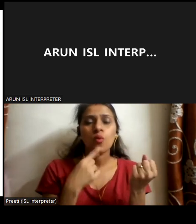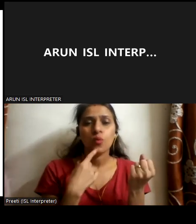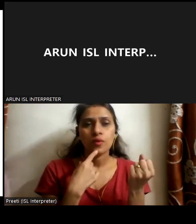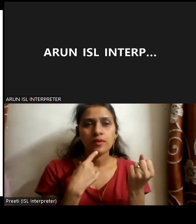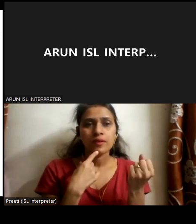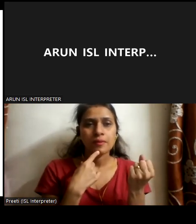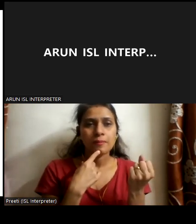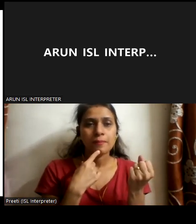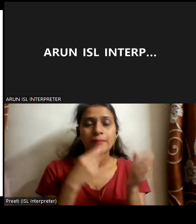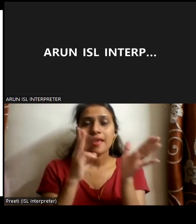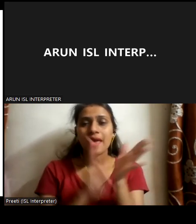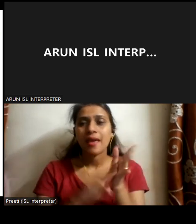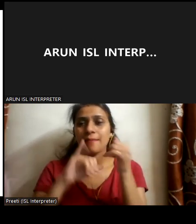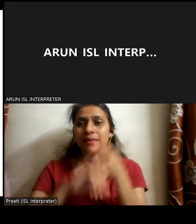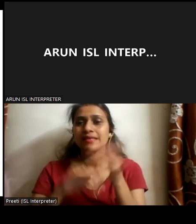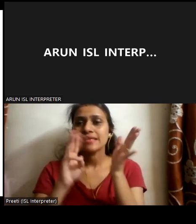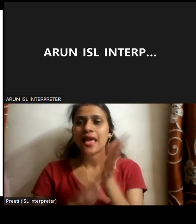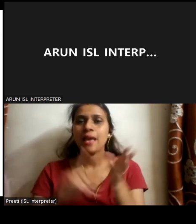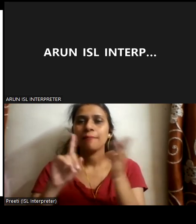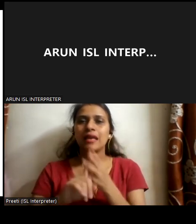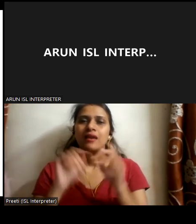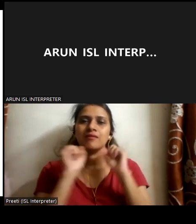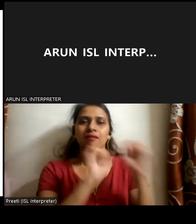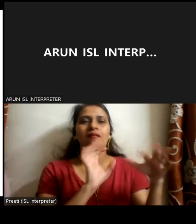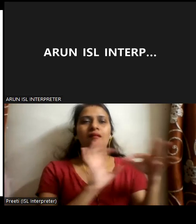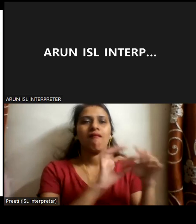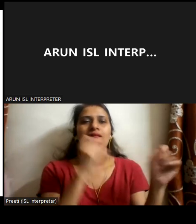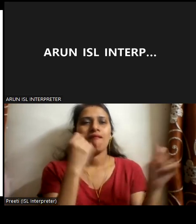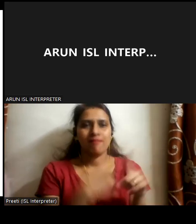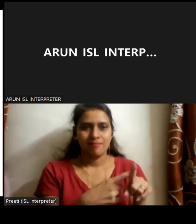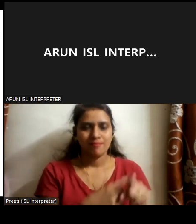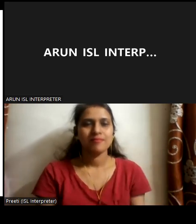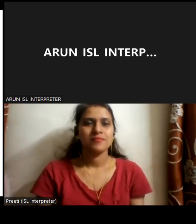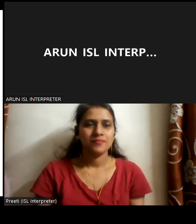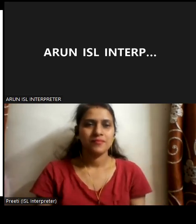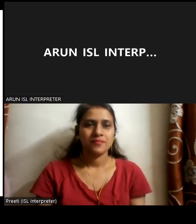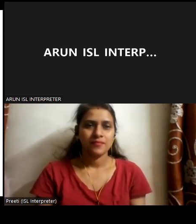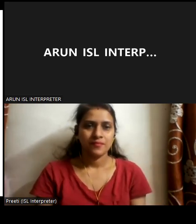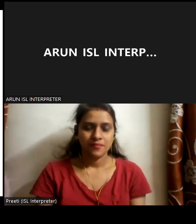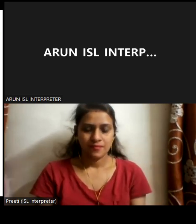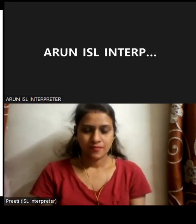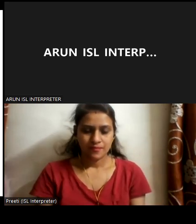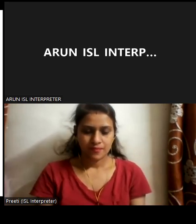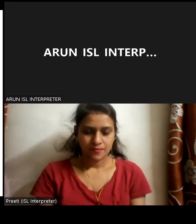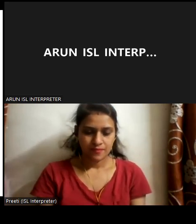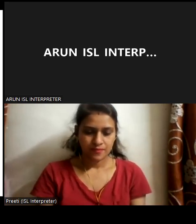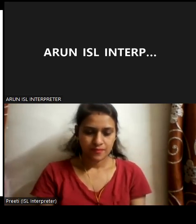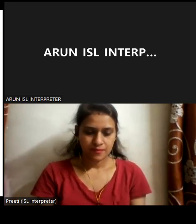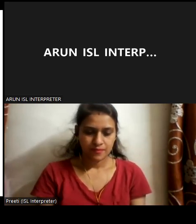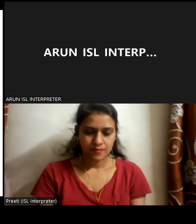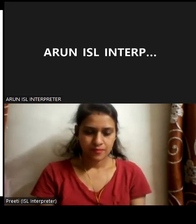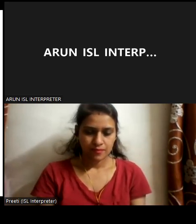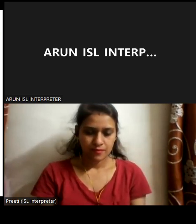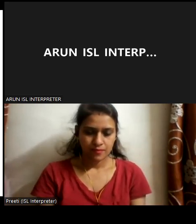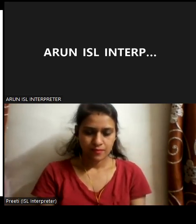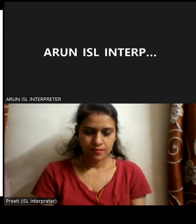Small, Medium Enterprise. ठीक है? MSME के द्वारा उनको सपोर्ट किया जाता है और उसमें एक स्कीम